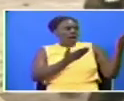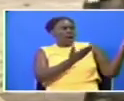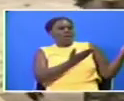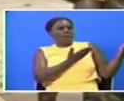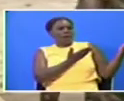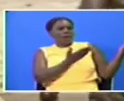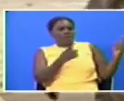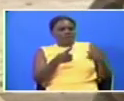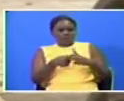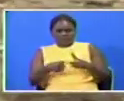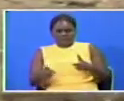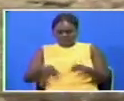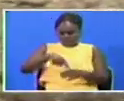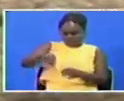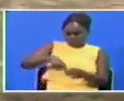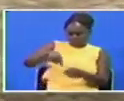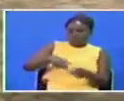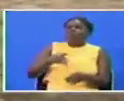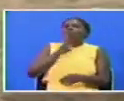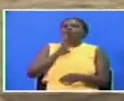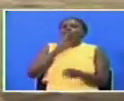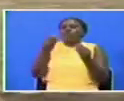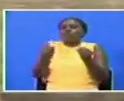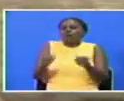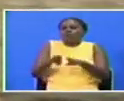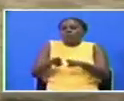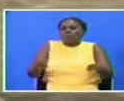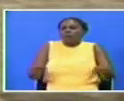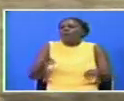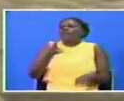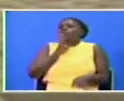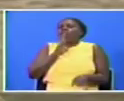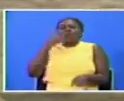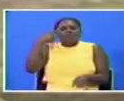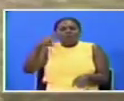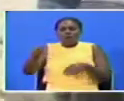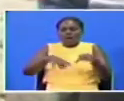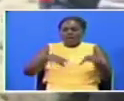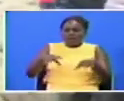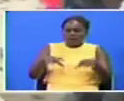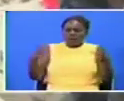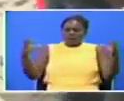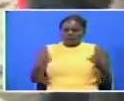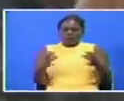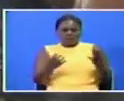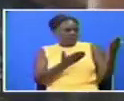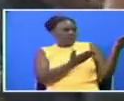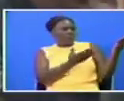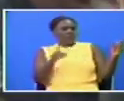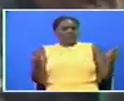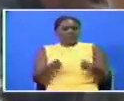mwenzake wameanzisha uchimbaji wa kisima kutoa suluhisho la kudumu la maji kwa wanyamapori. Wakazi maeneo hayo